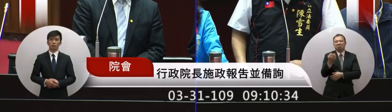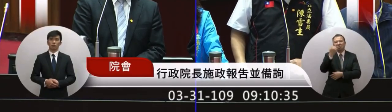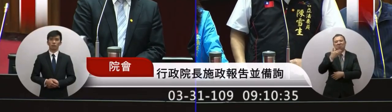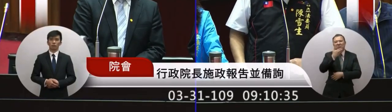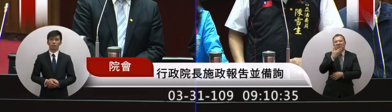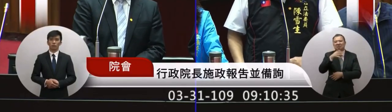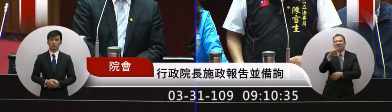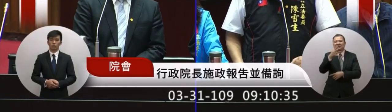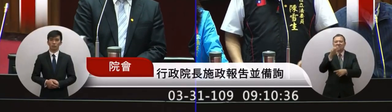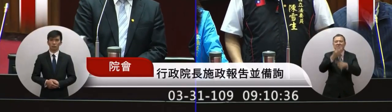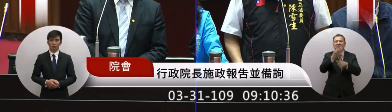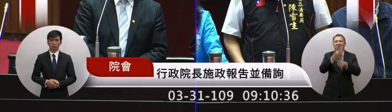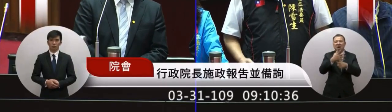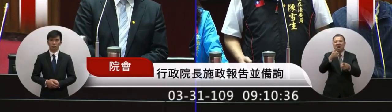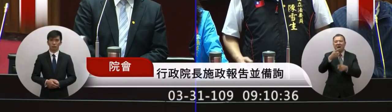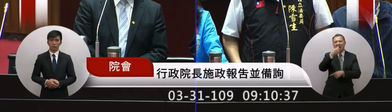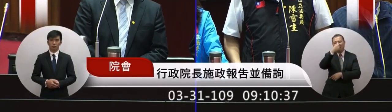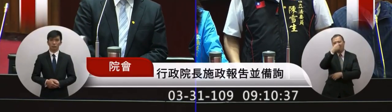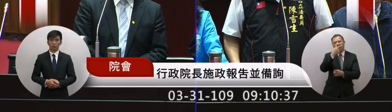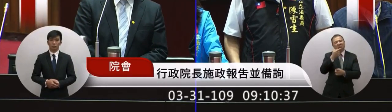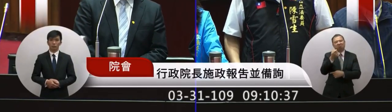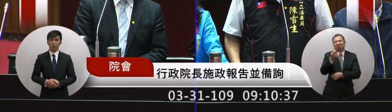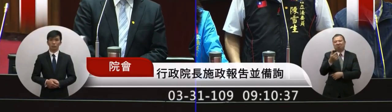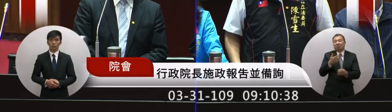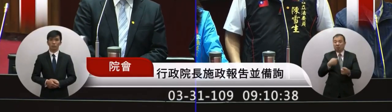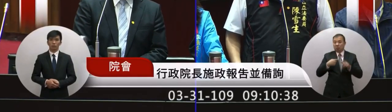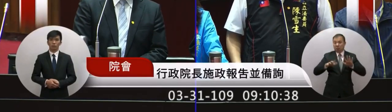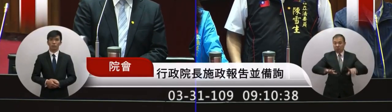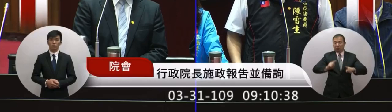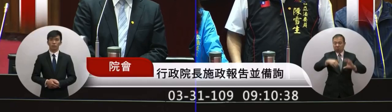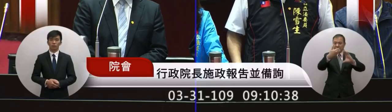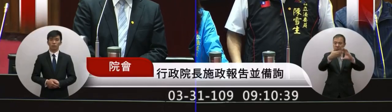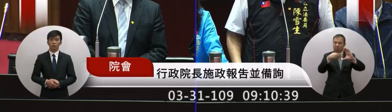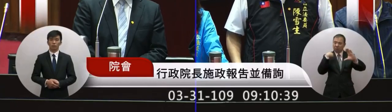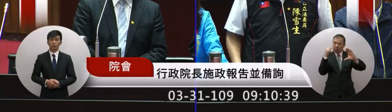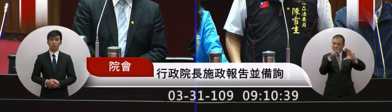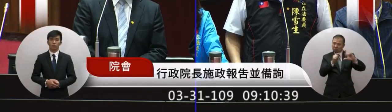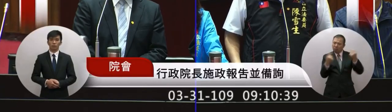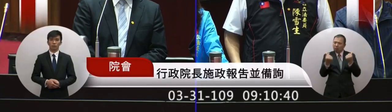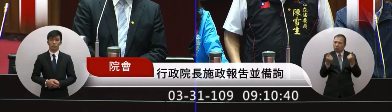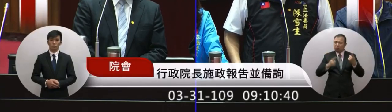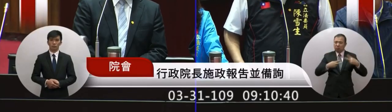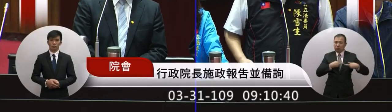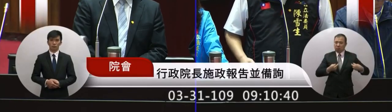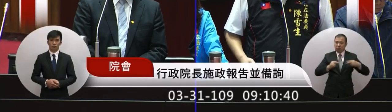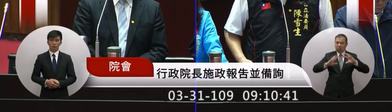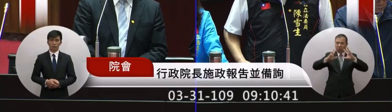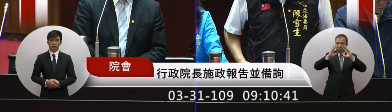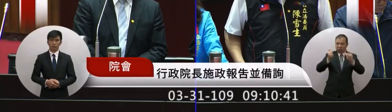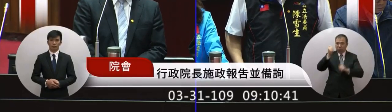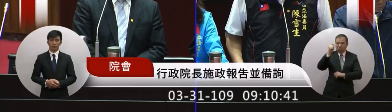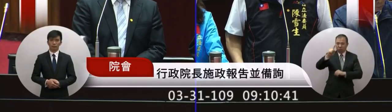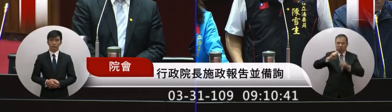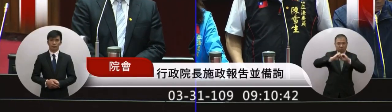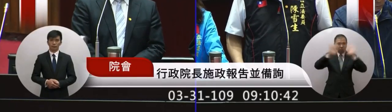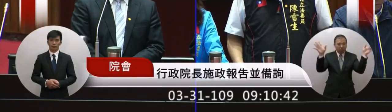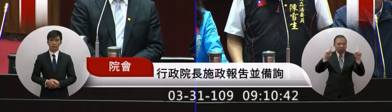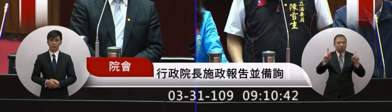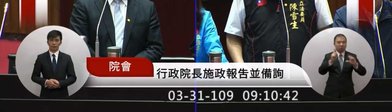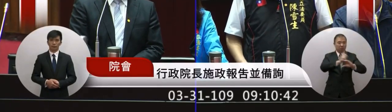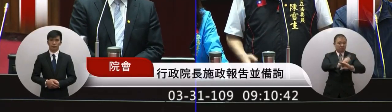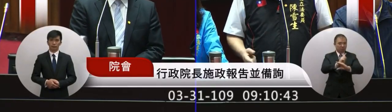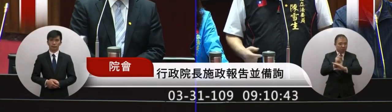减免了那今天当然我看电视，很像总统又发布，很像是对计程车的部